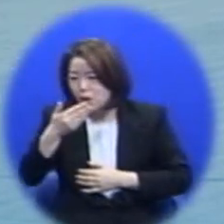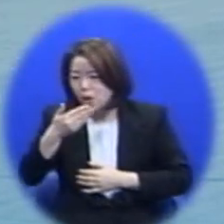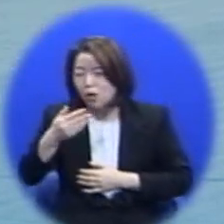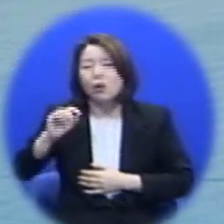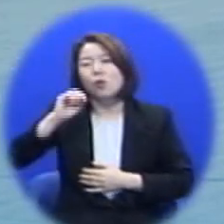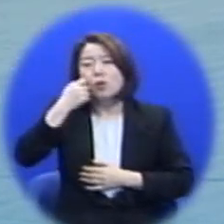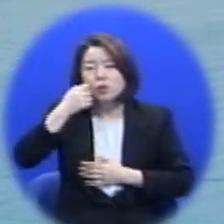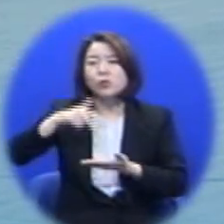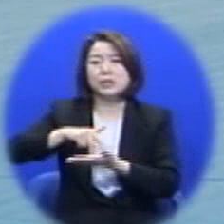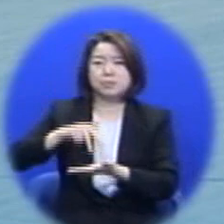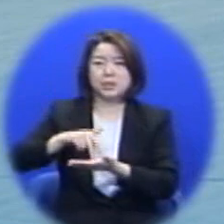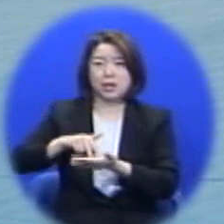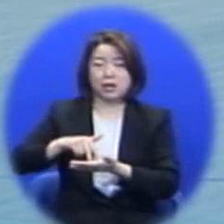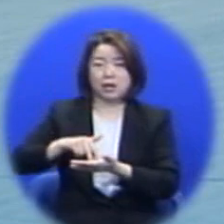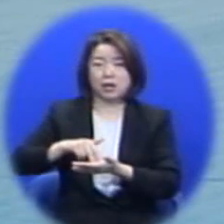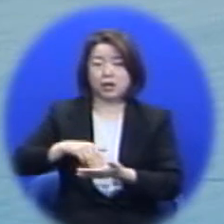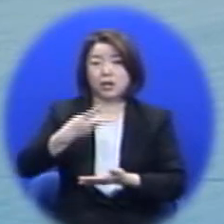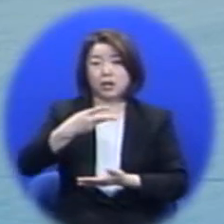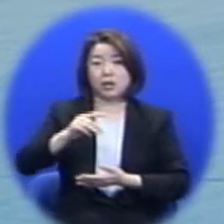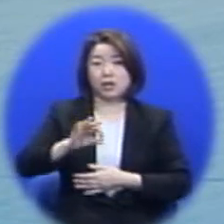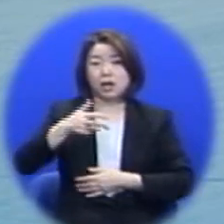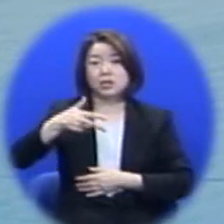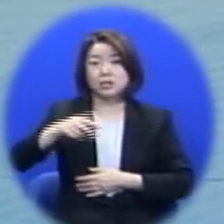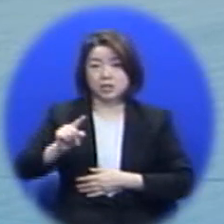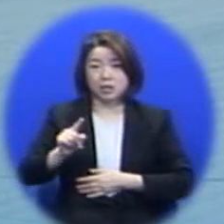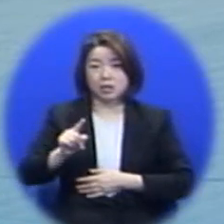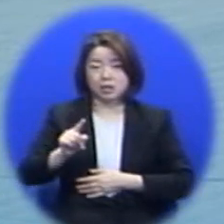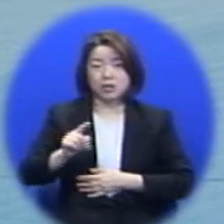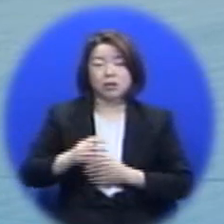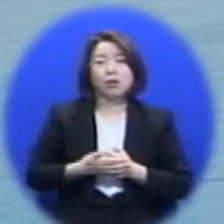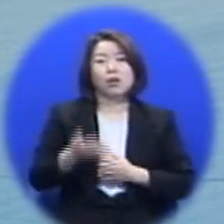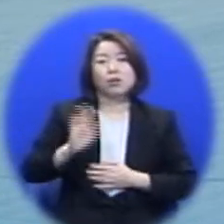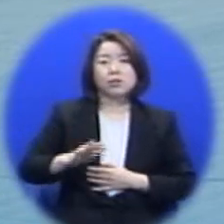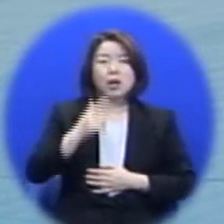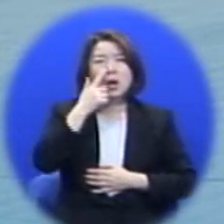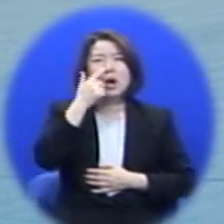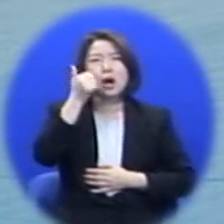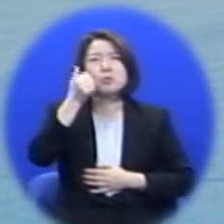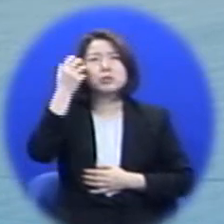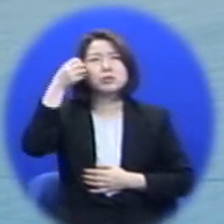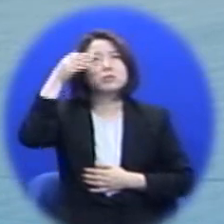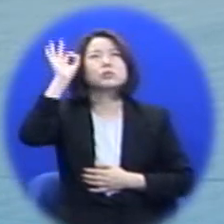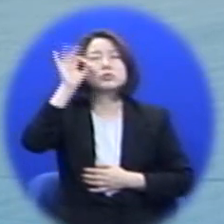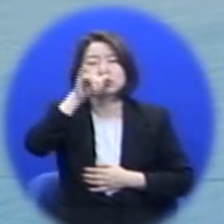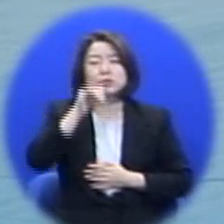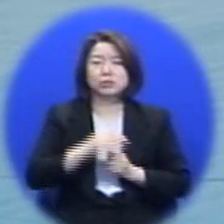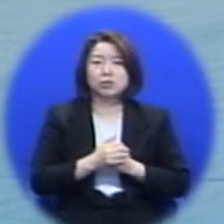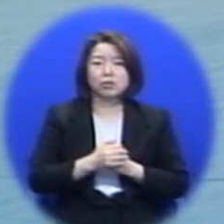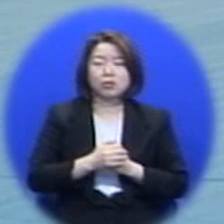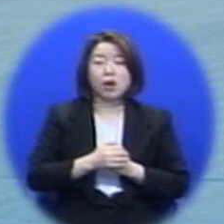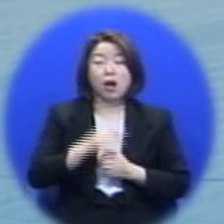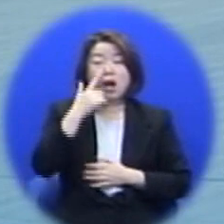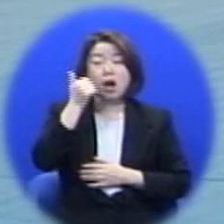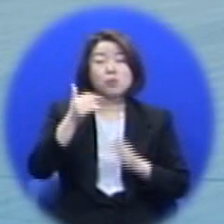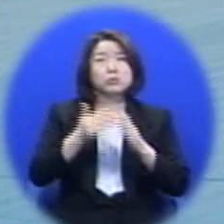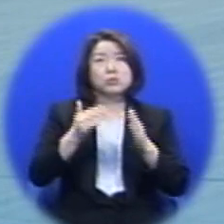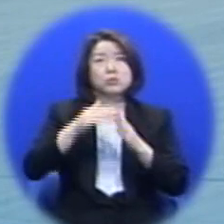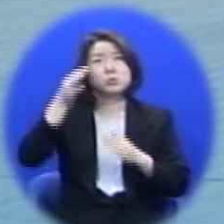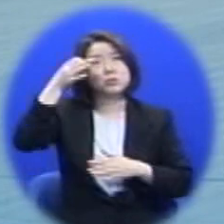처지에 있었던 사람이 탕자였잖아요. 그런데 아버지 집을 기억했습니다. 그냥 아버지 집이